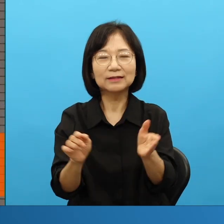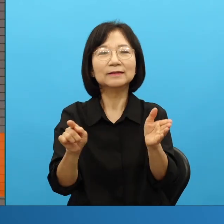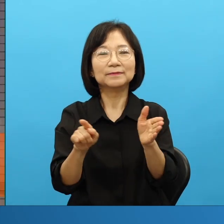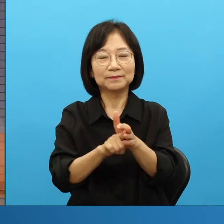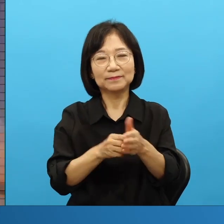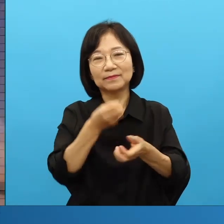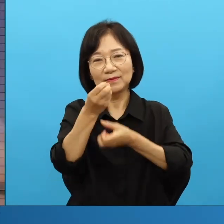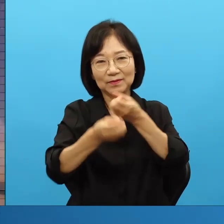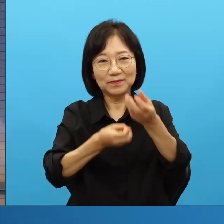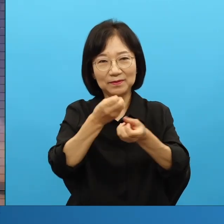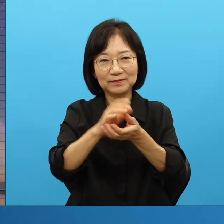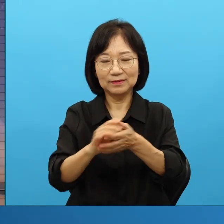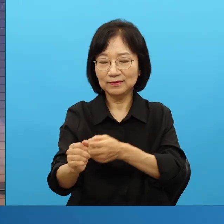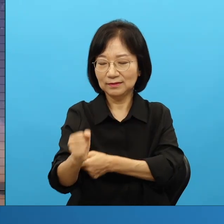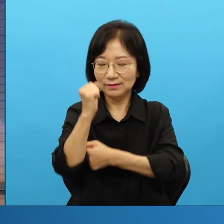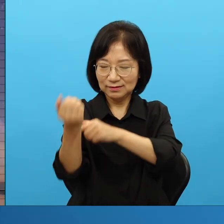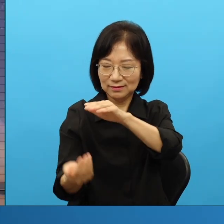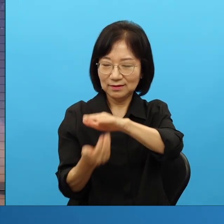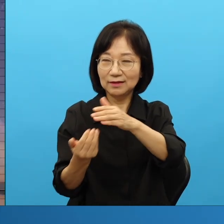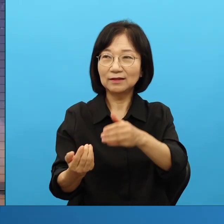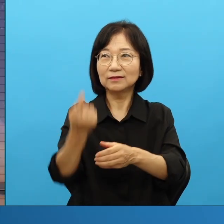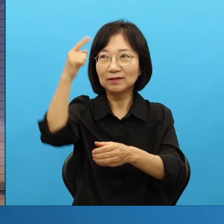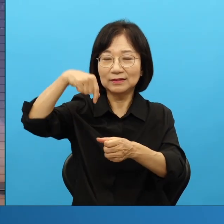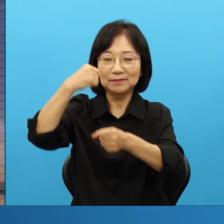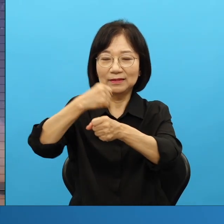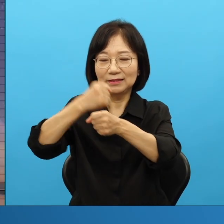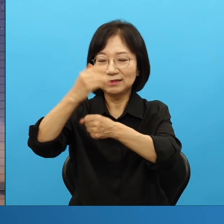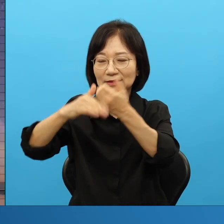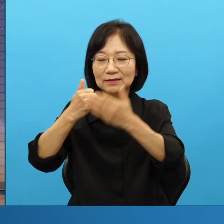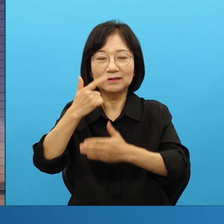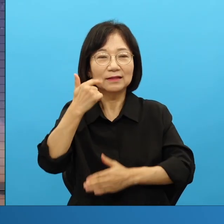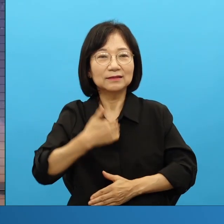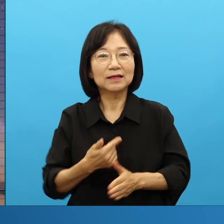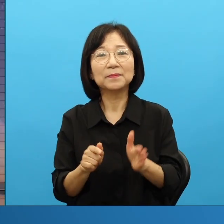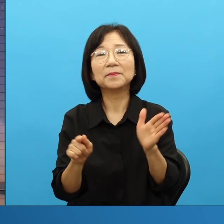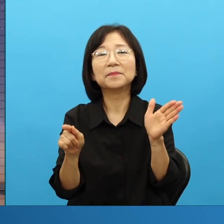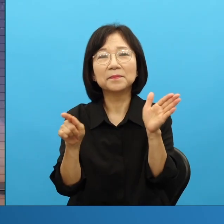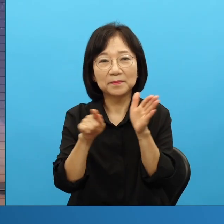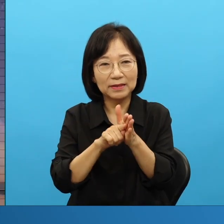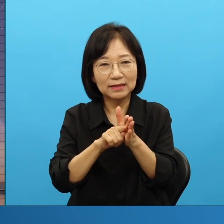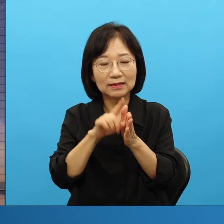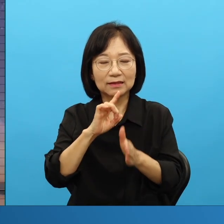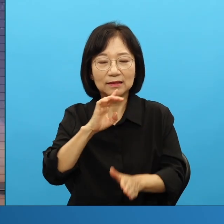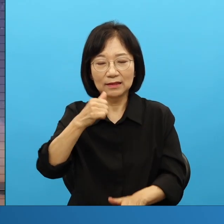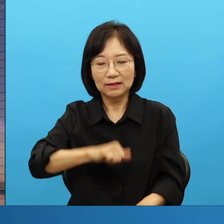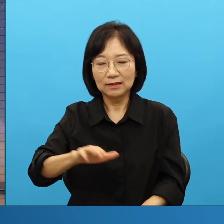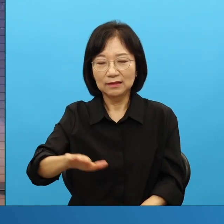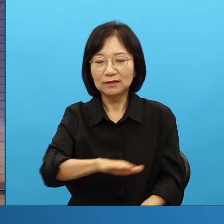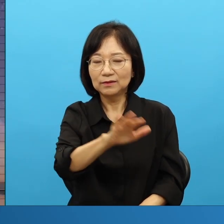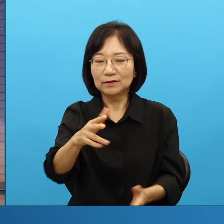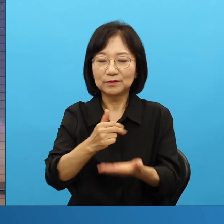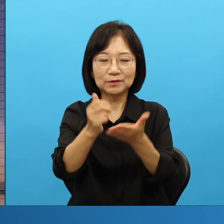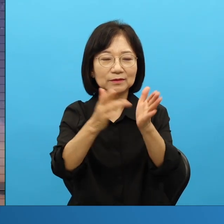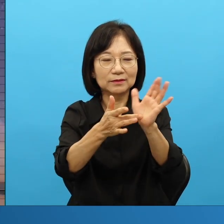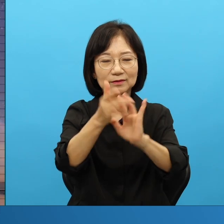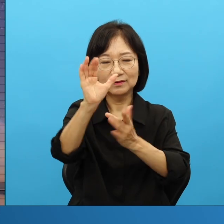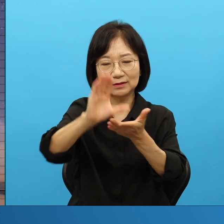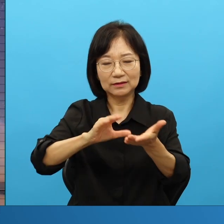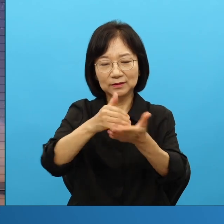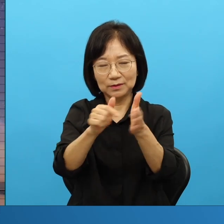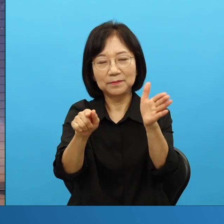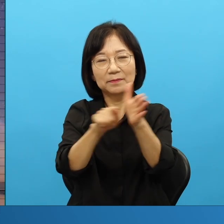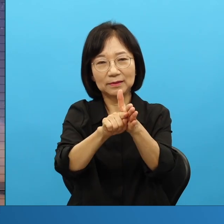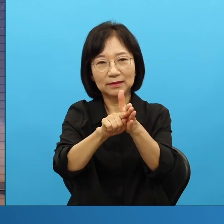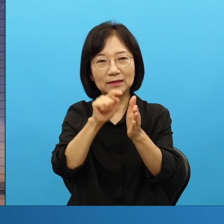faith. 전능하사 천지를 만드신 하나님 아버지를 내가 믿사오며 그 외아들 우리 주 예수